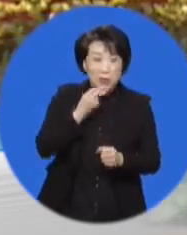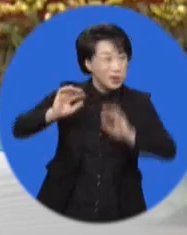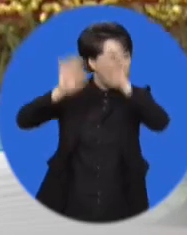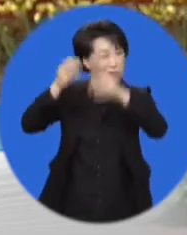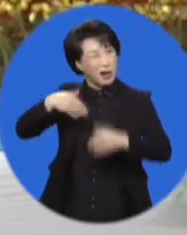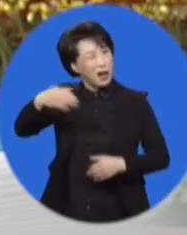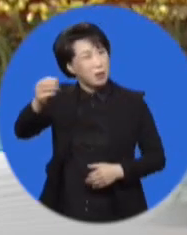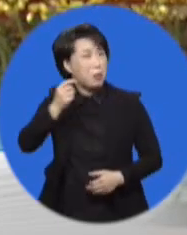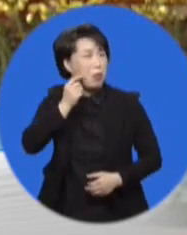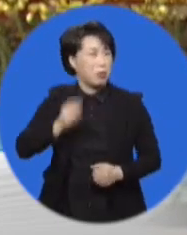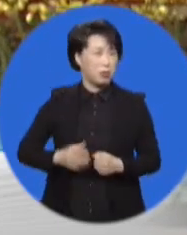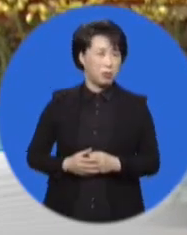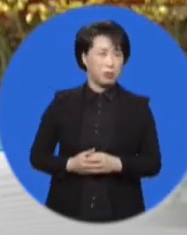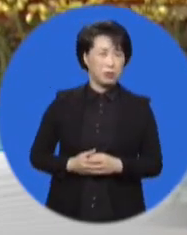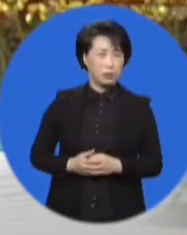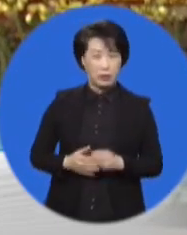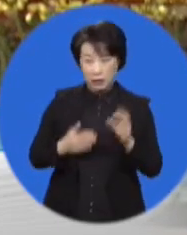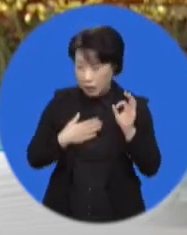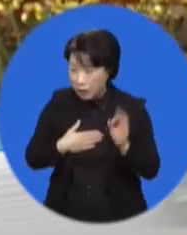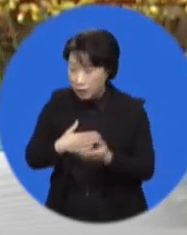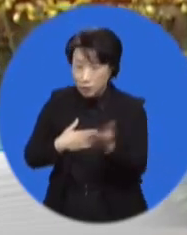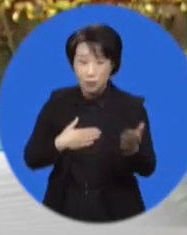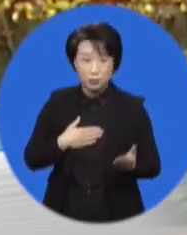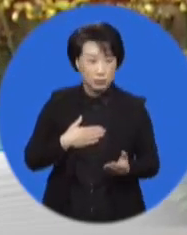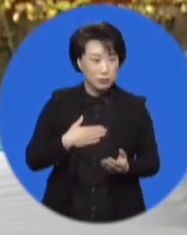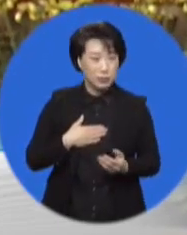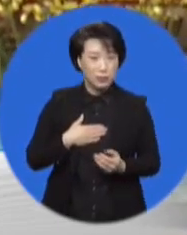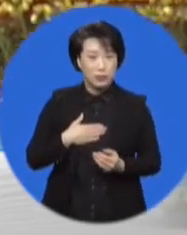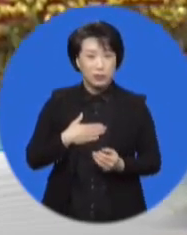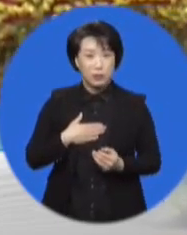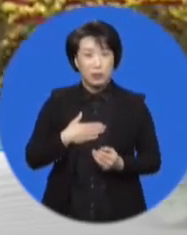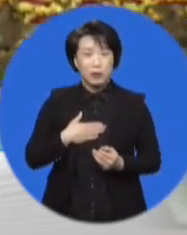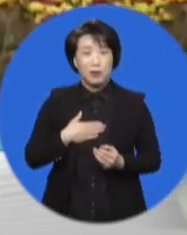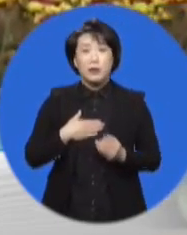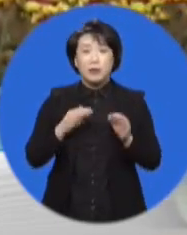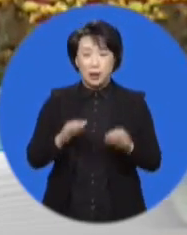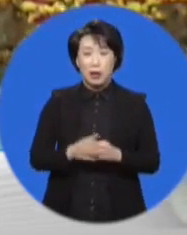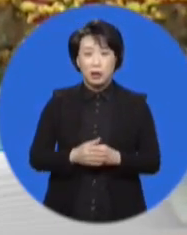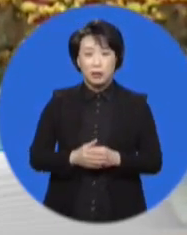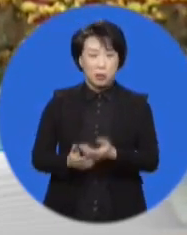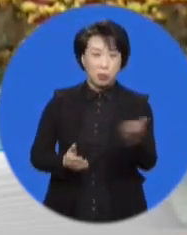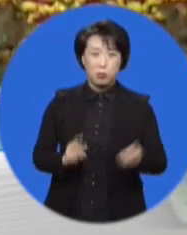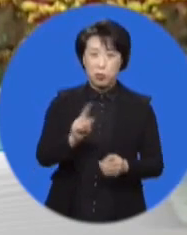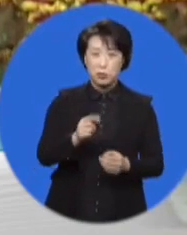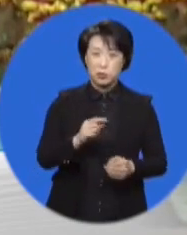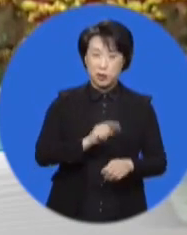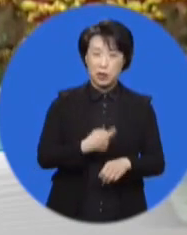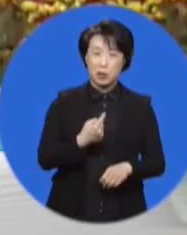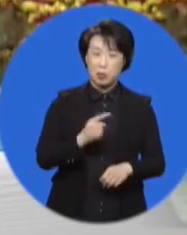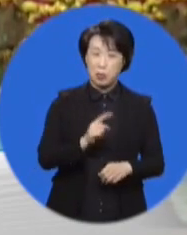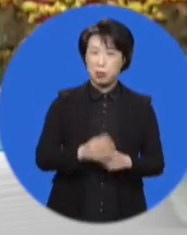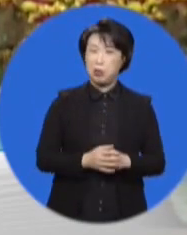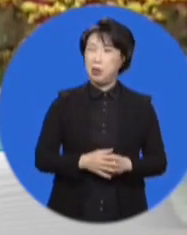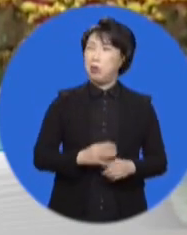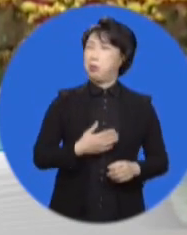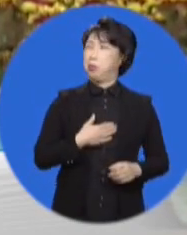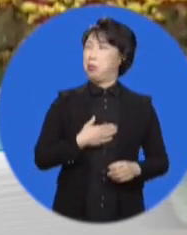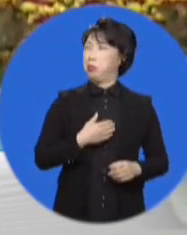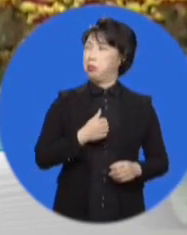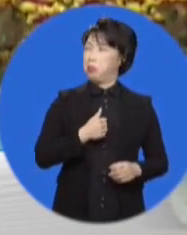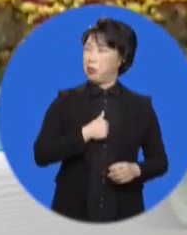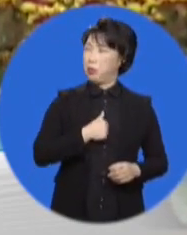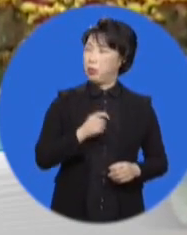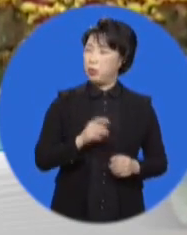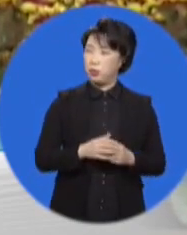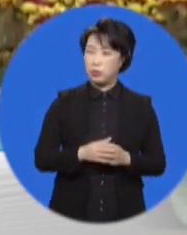갈 수 없어. 무슨 말인가 알아들어요? 응. 무슨 자기가 대단한 사람인처럼 자기